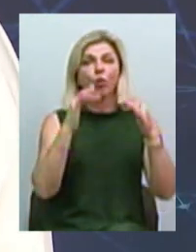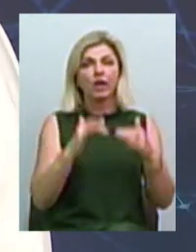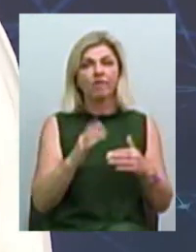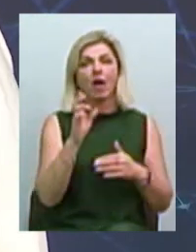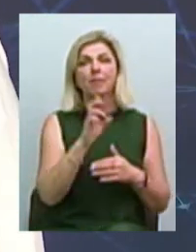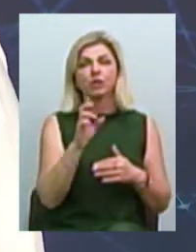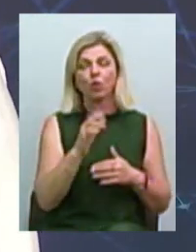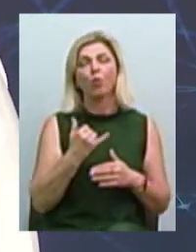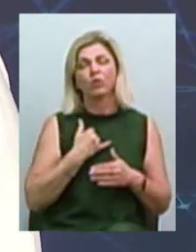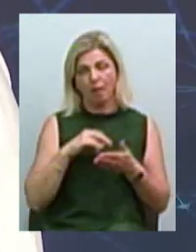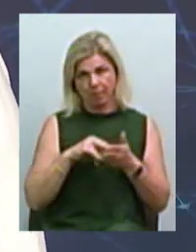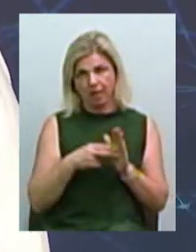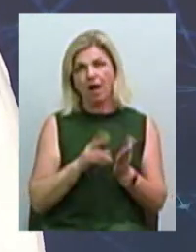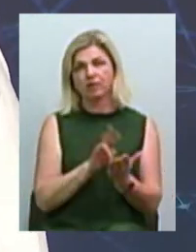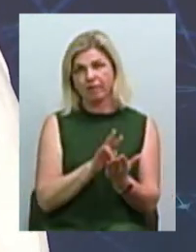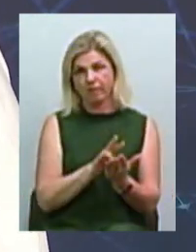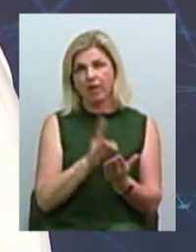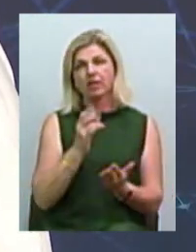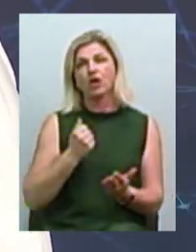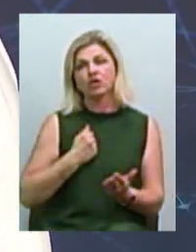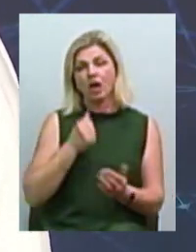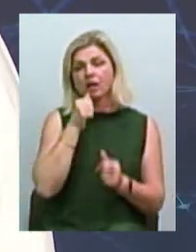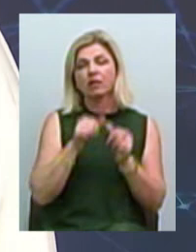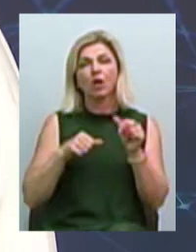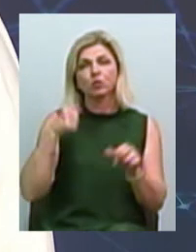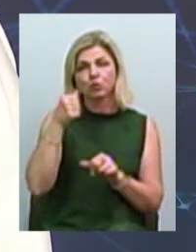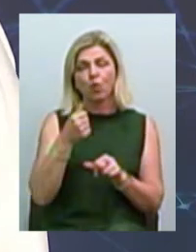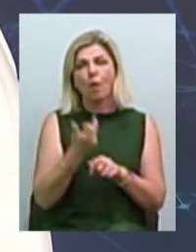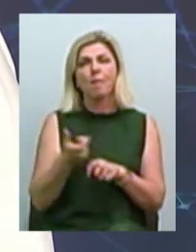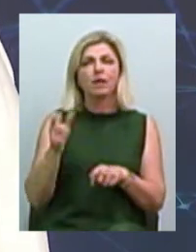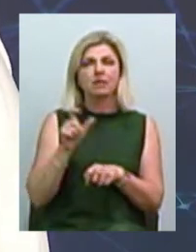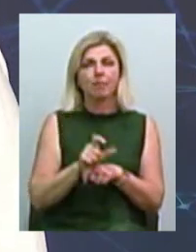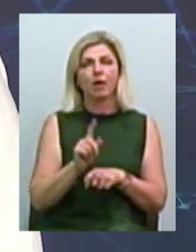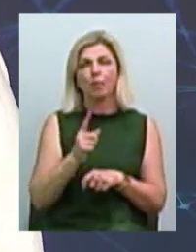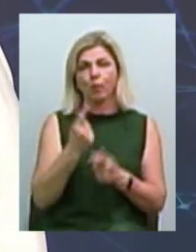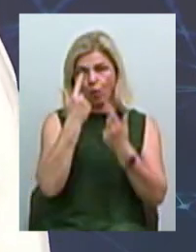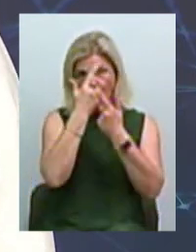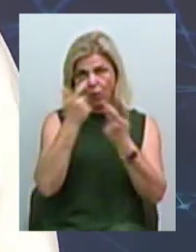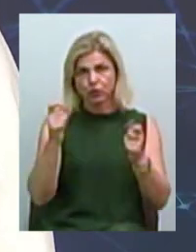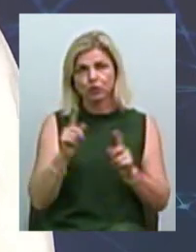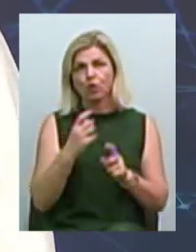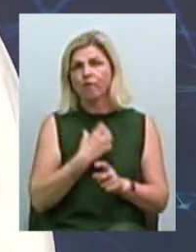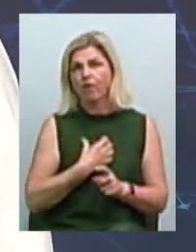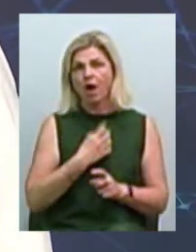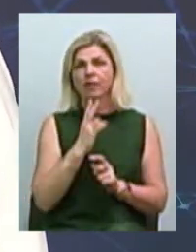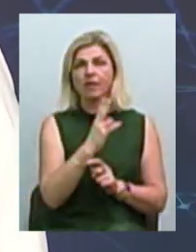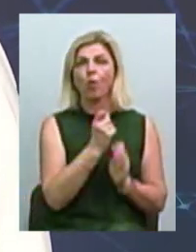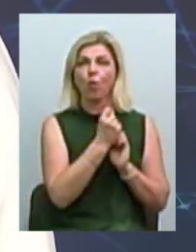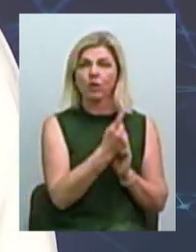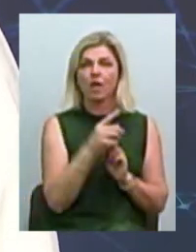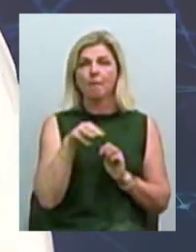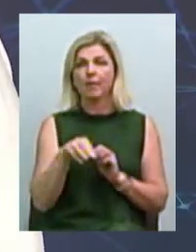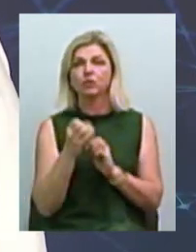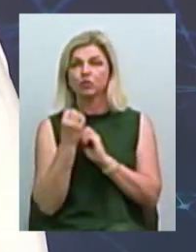нас в планах, але, на жаль, в наступному році, я думаю, що максимально, тому що оголосили, що пріоритети – це Н-11 і